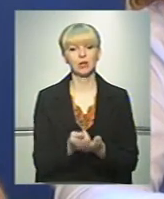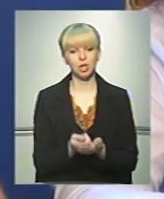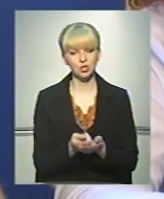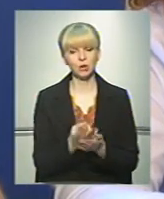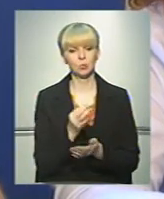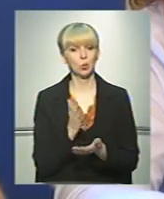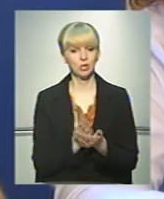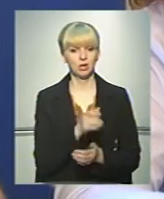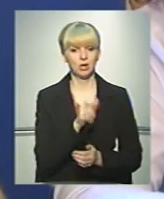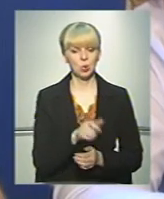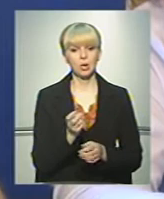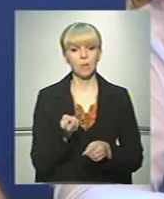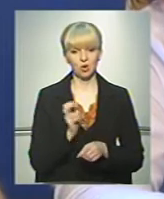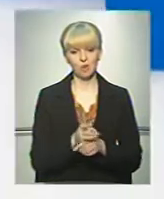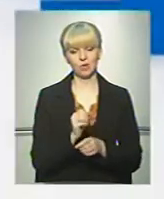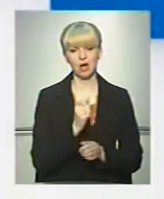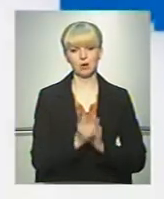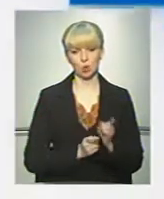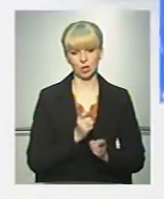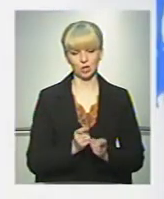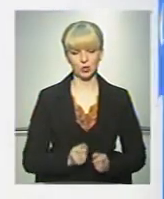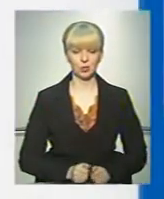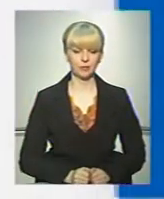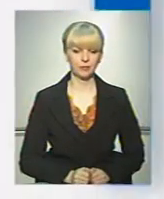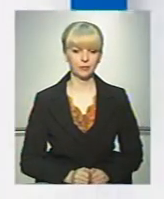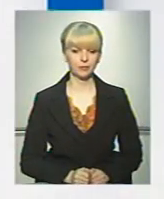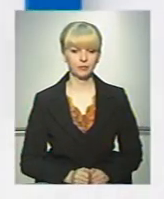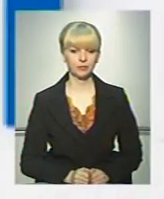ну і є люди, які приходять на ротацію.